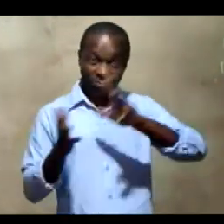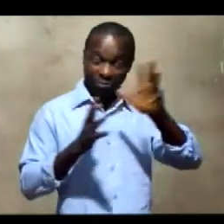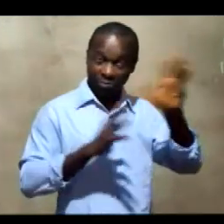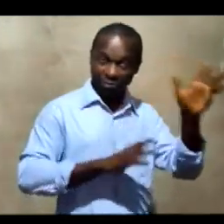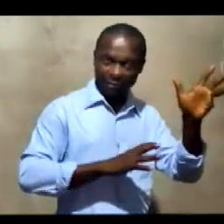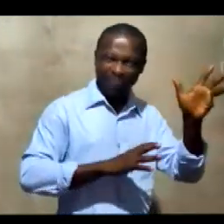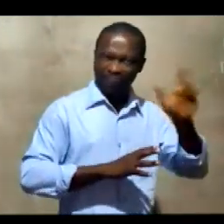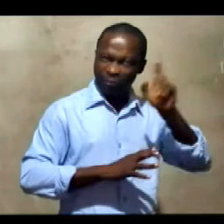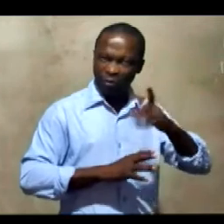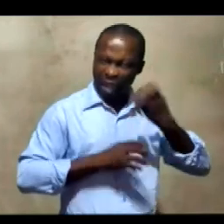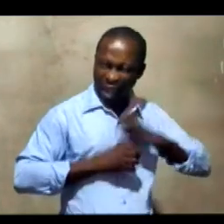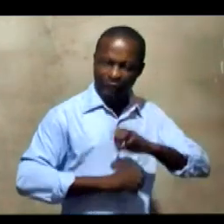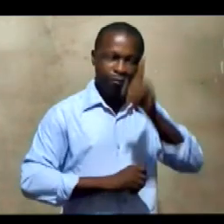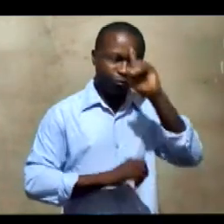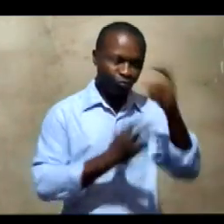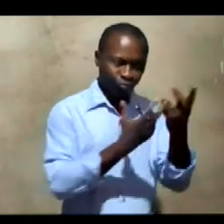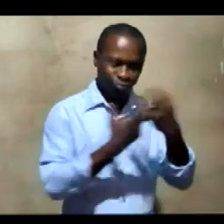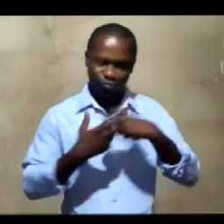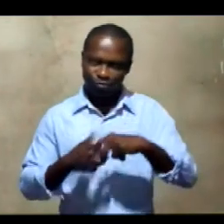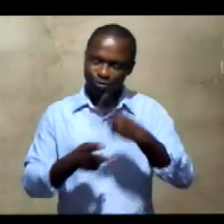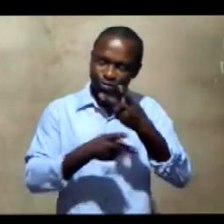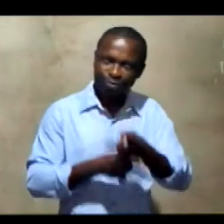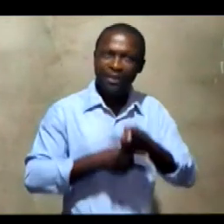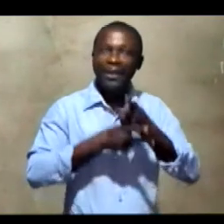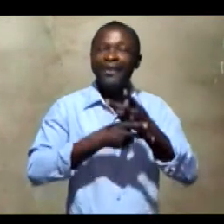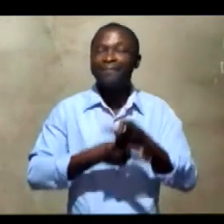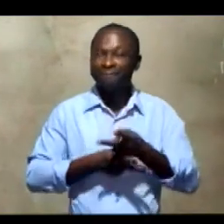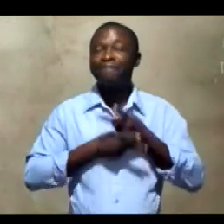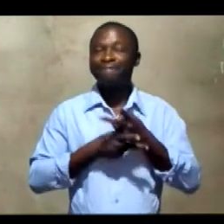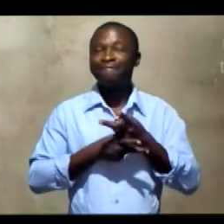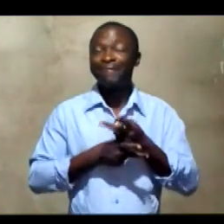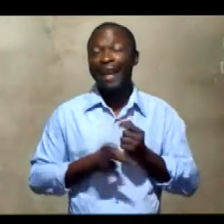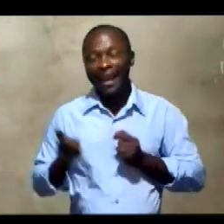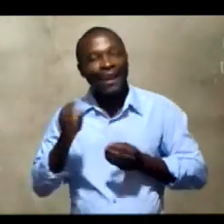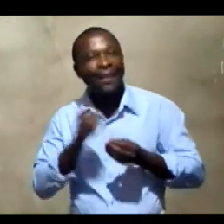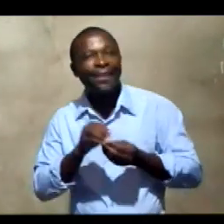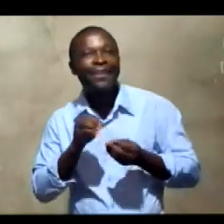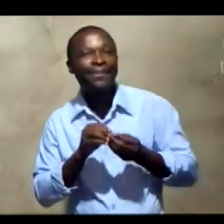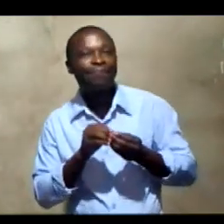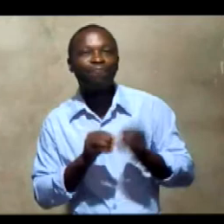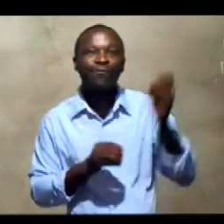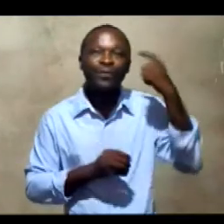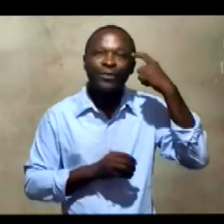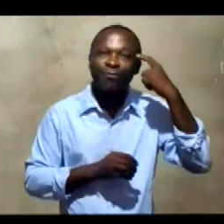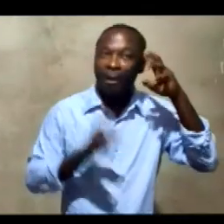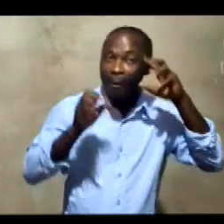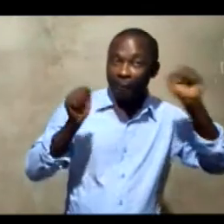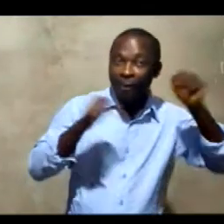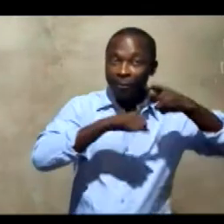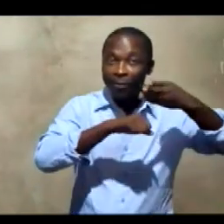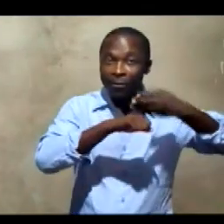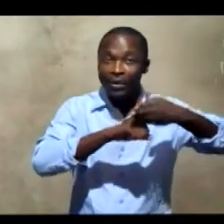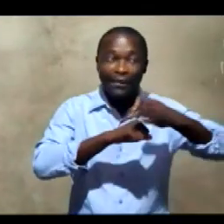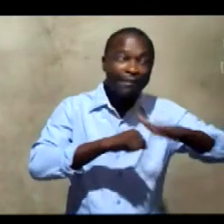la violation des droits de l'homme. Fondamentalement, les États doivent voir dans quelle mesure ils doivent renforcer la protection des